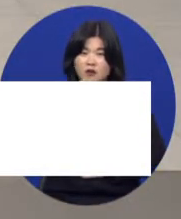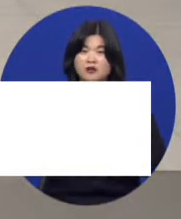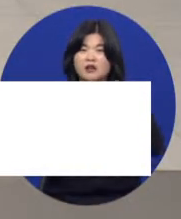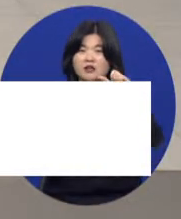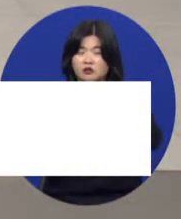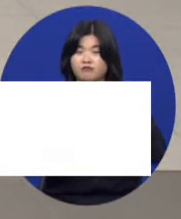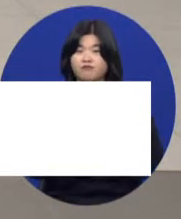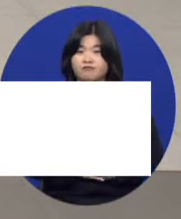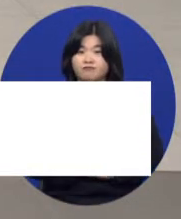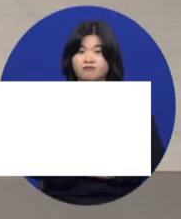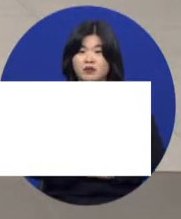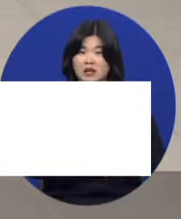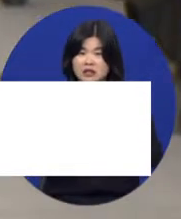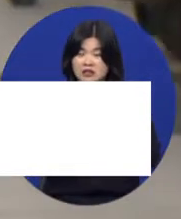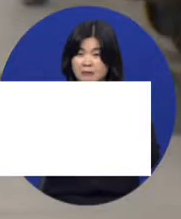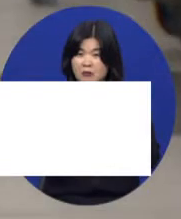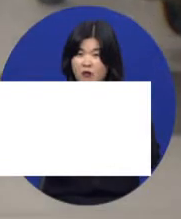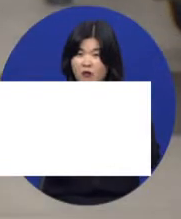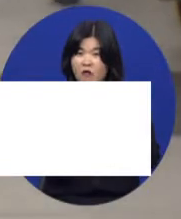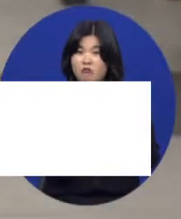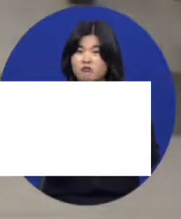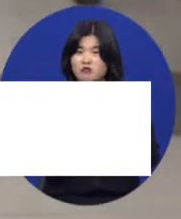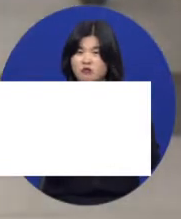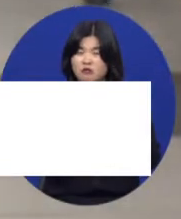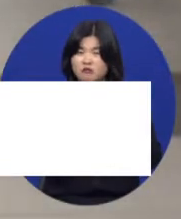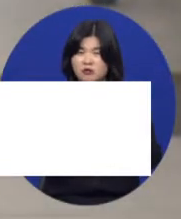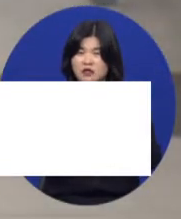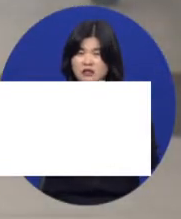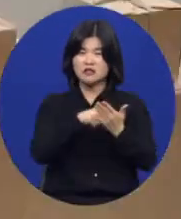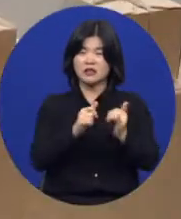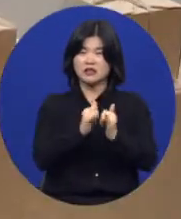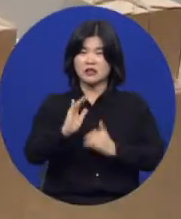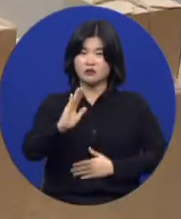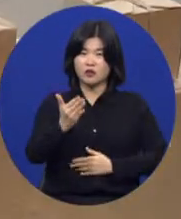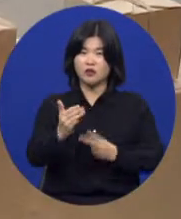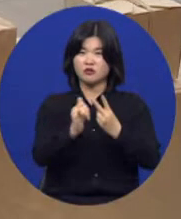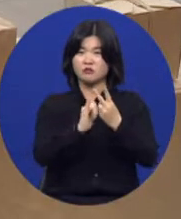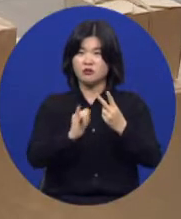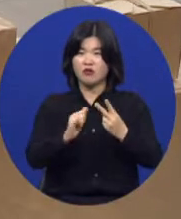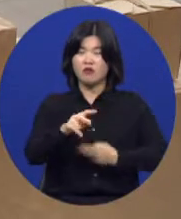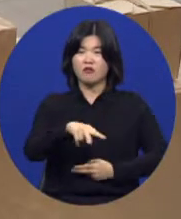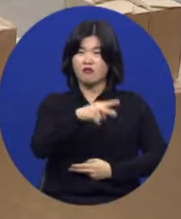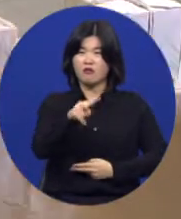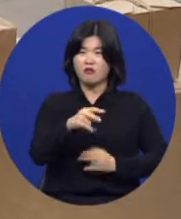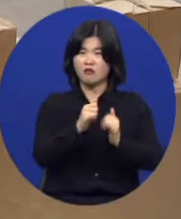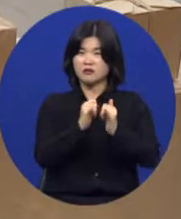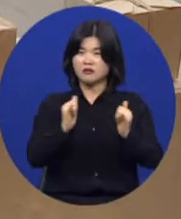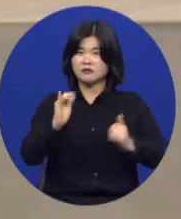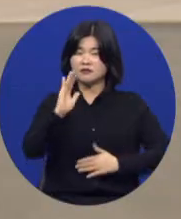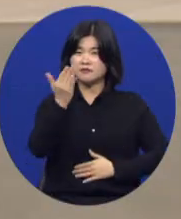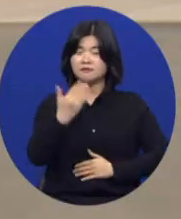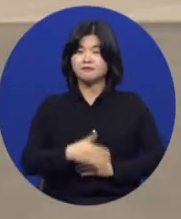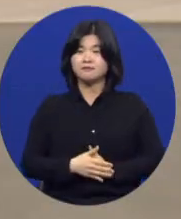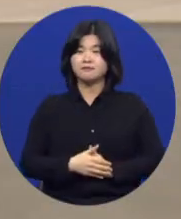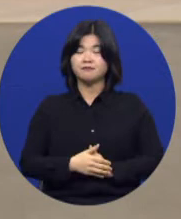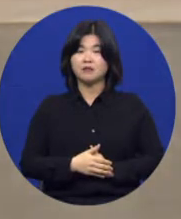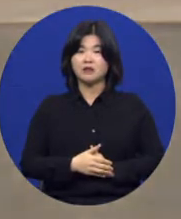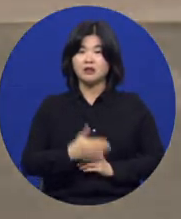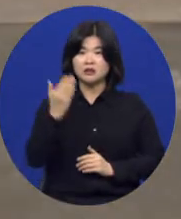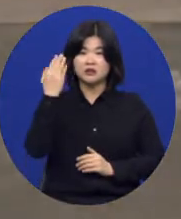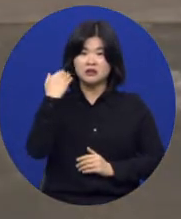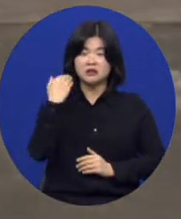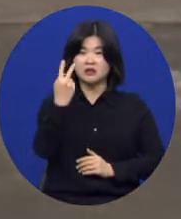5구. 3명은 불법 군사 재판의 희생자였고, 2명은 행방불명 희생자였습니다.